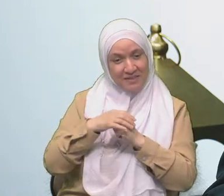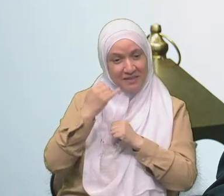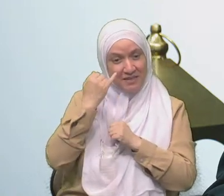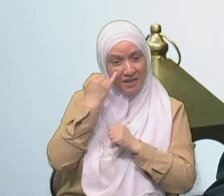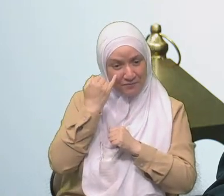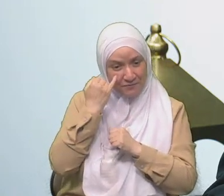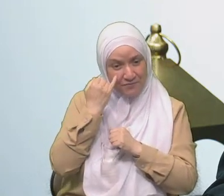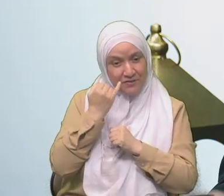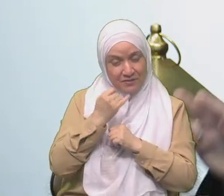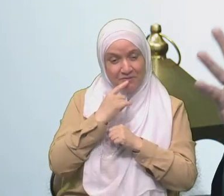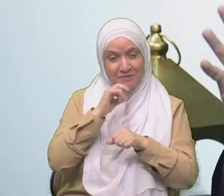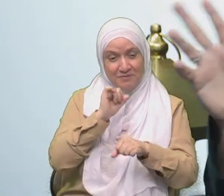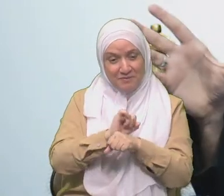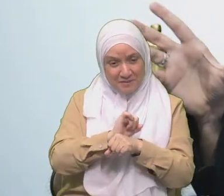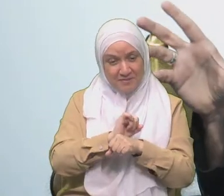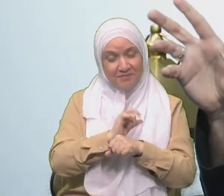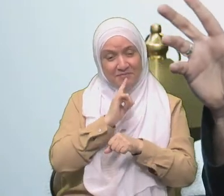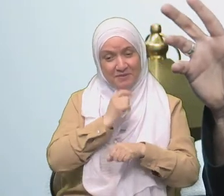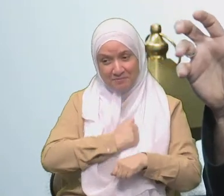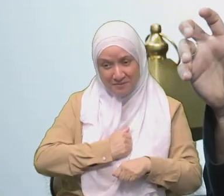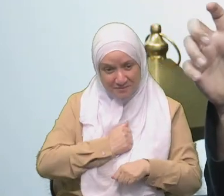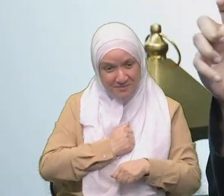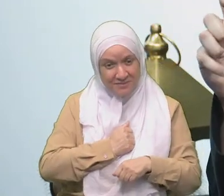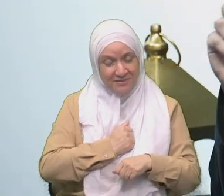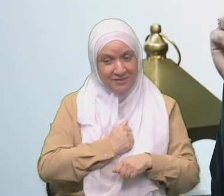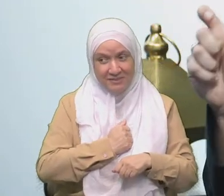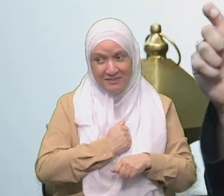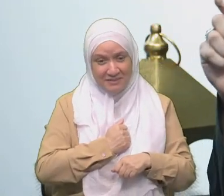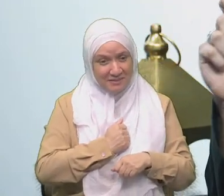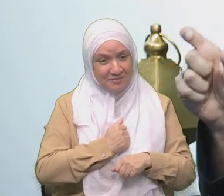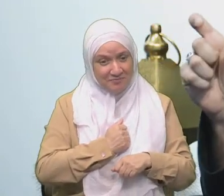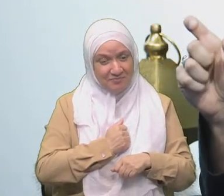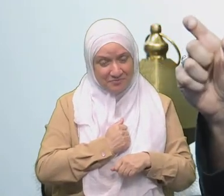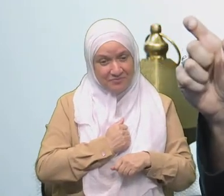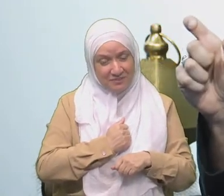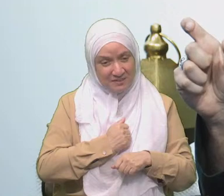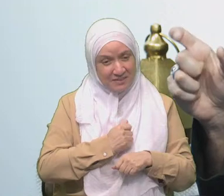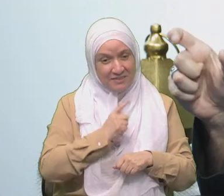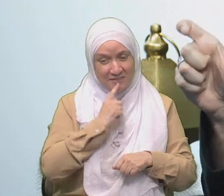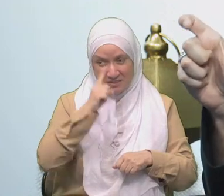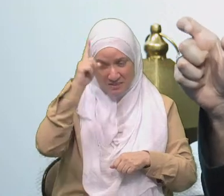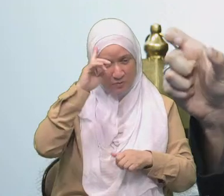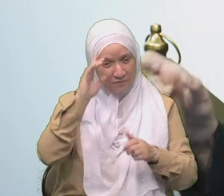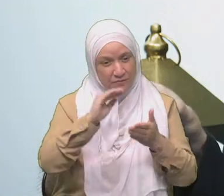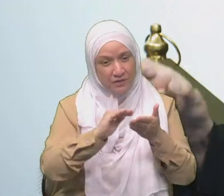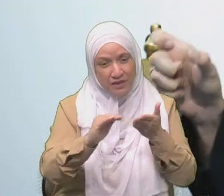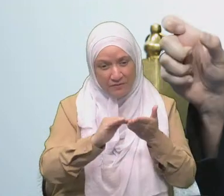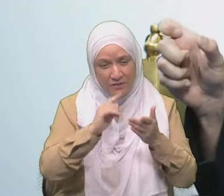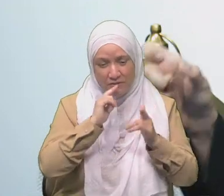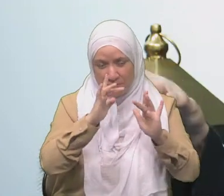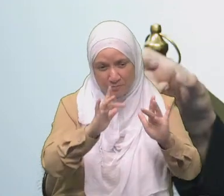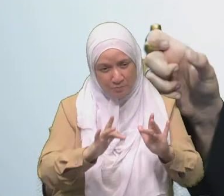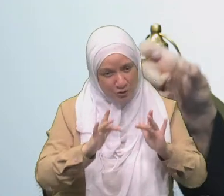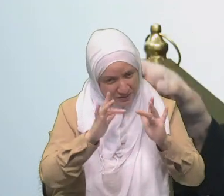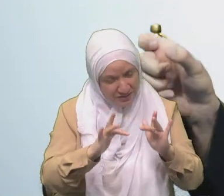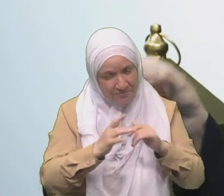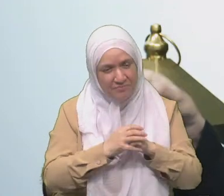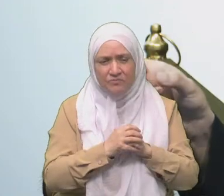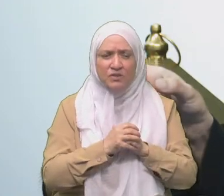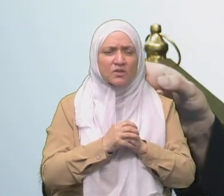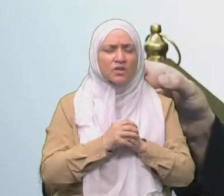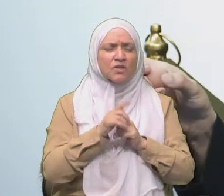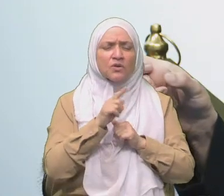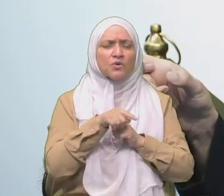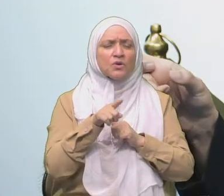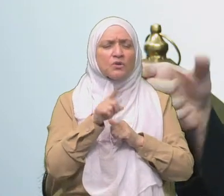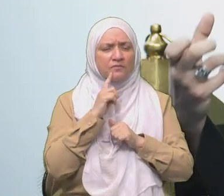الْغَفُورُ الرَّحِيمُ. You gotta understand that, like, the Sahaba came from very, very dark